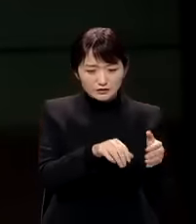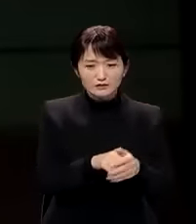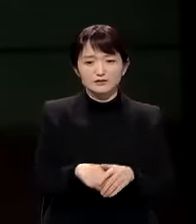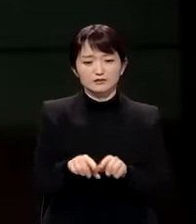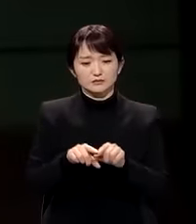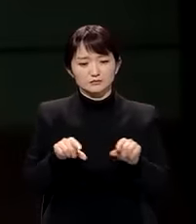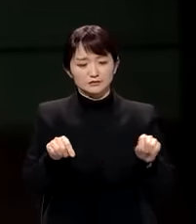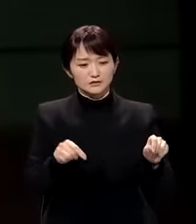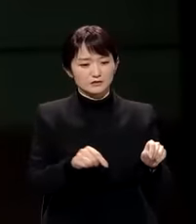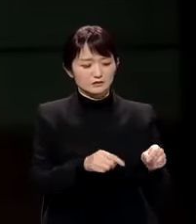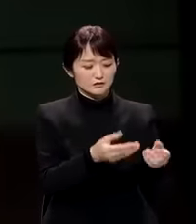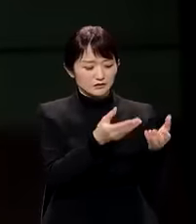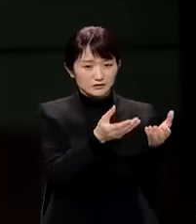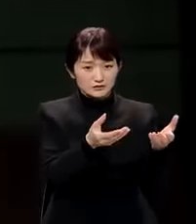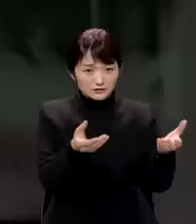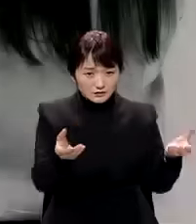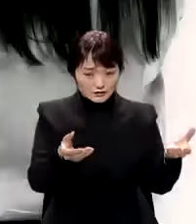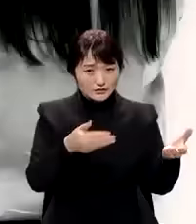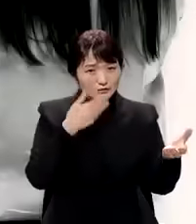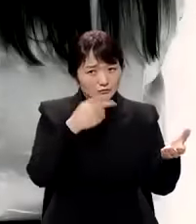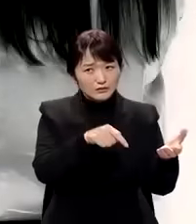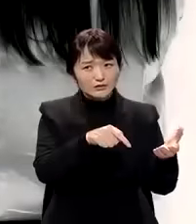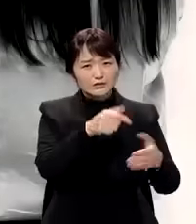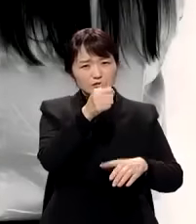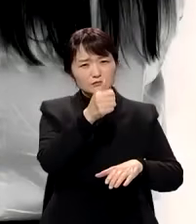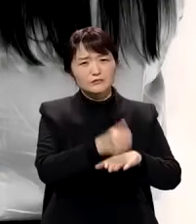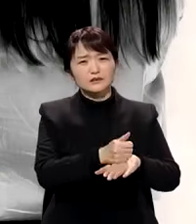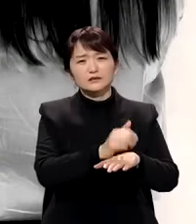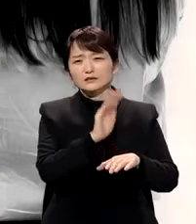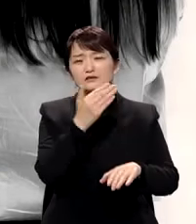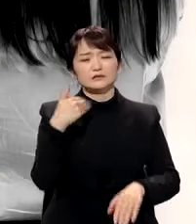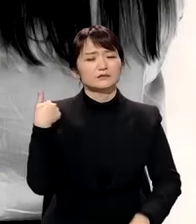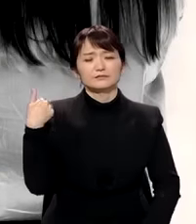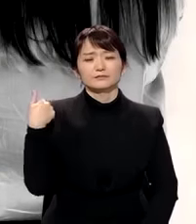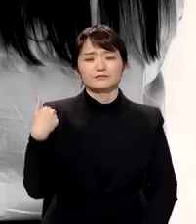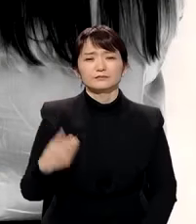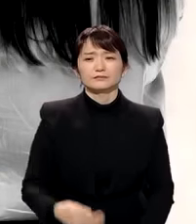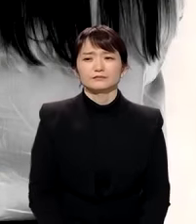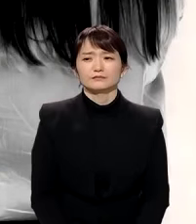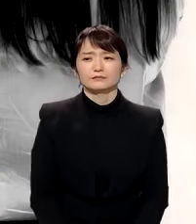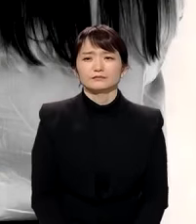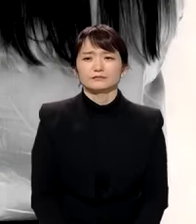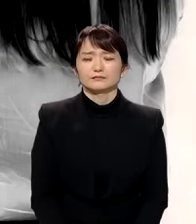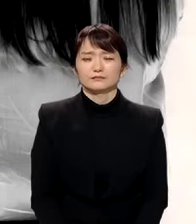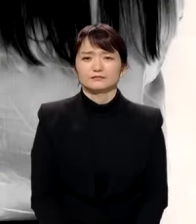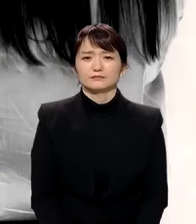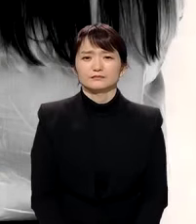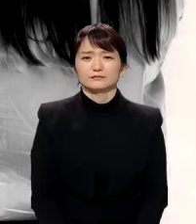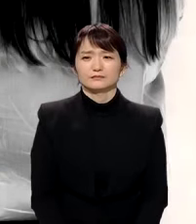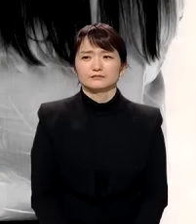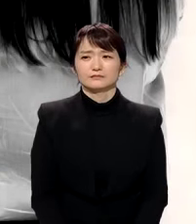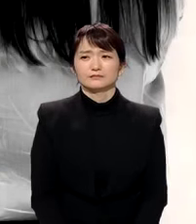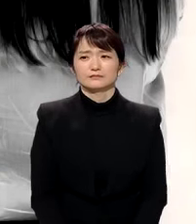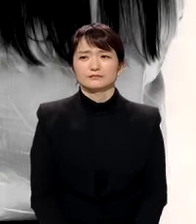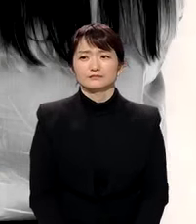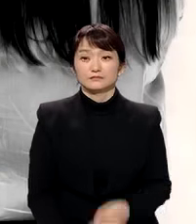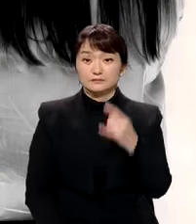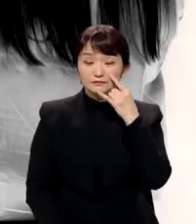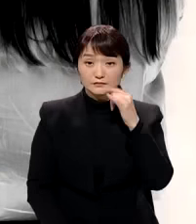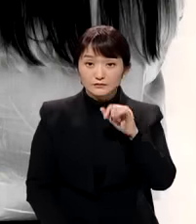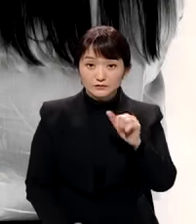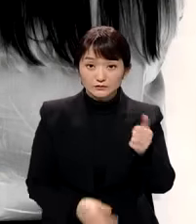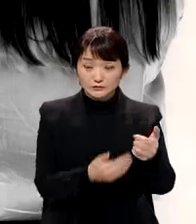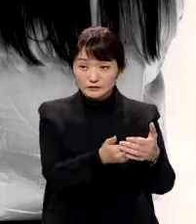이거 챙겨 먹어라라고 문자를 보냈는데 그게 마지막이 될 줄은 꿈에도 몰랐다는 얘기를 했고요 그러면서 이거 돌아가시기 전에